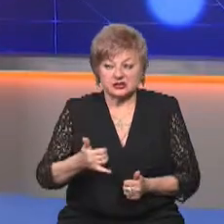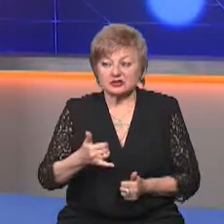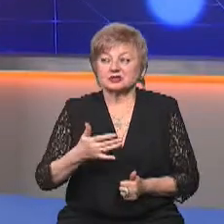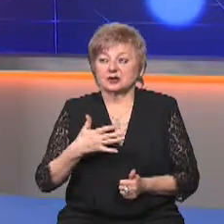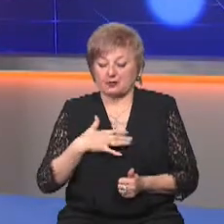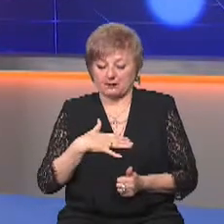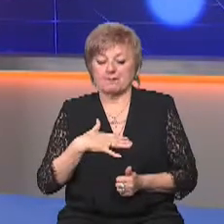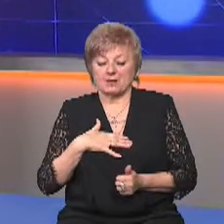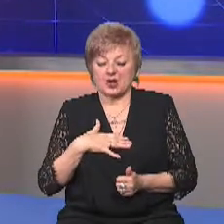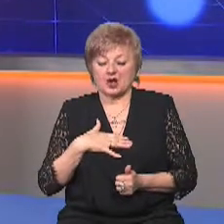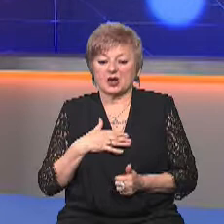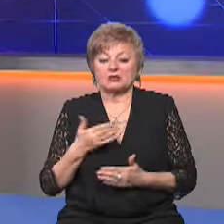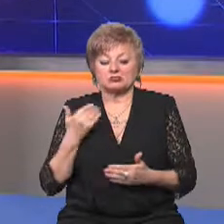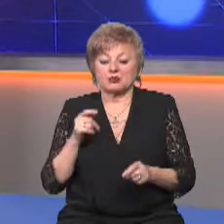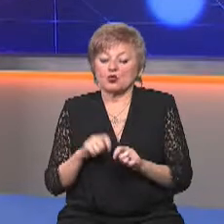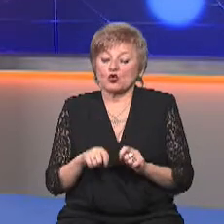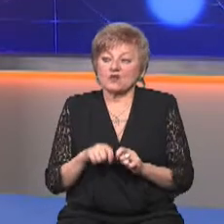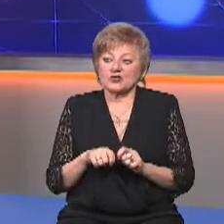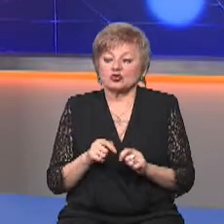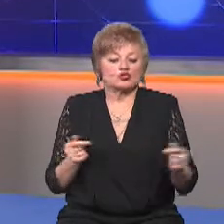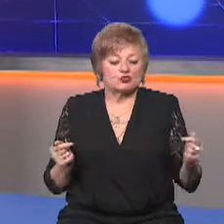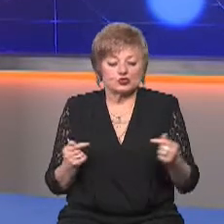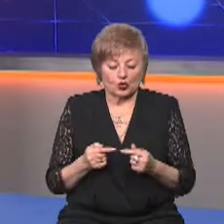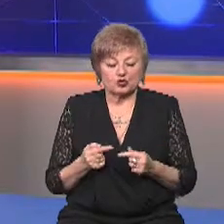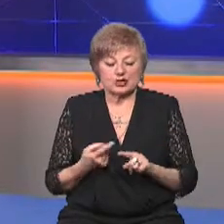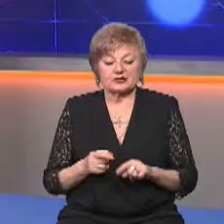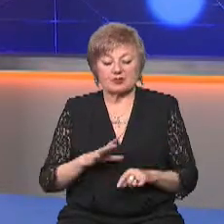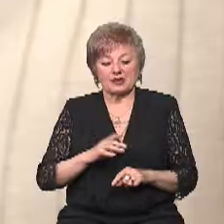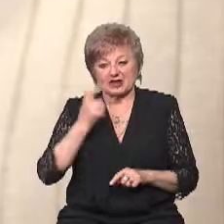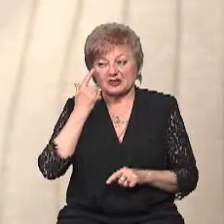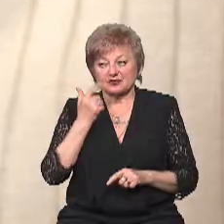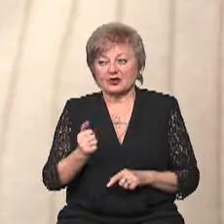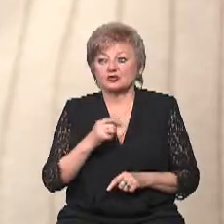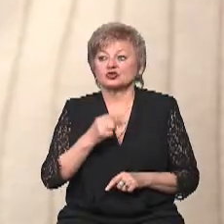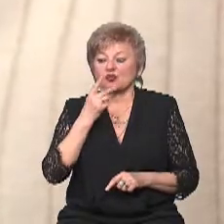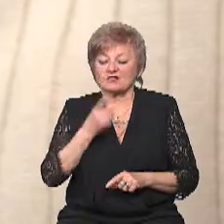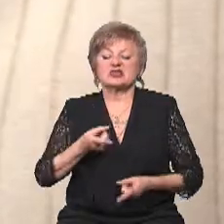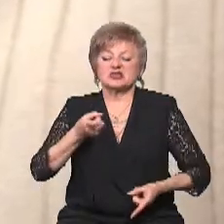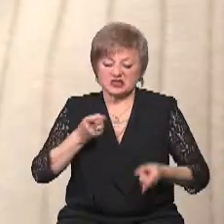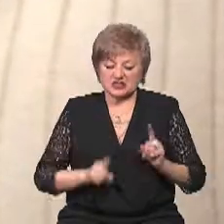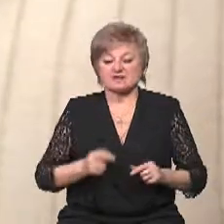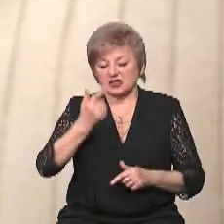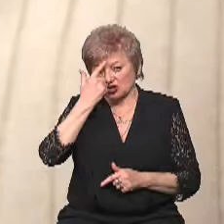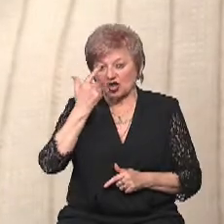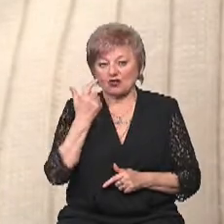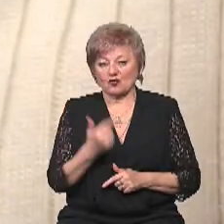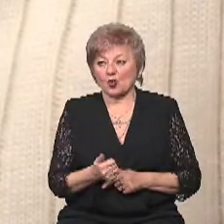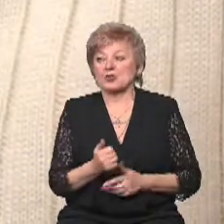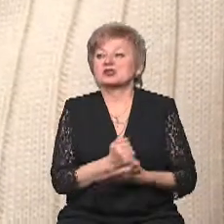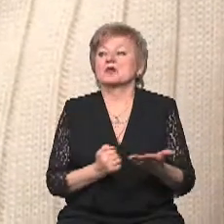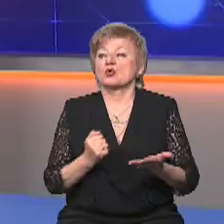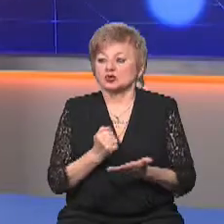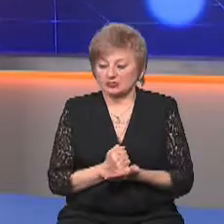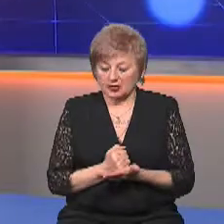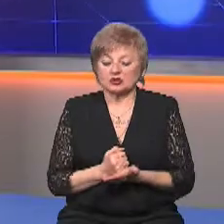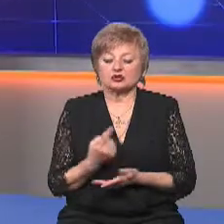силами громадськості попередньо перевіряли щодо достовірності цієї інформації. Якщо ми бачили, що дійсно інформація, вона підтверджується